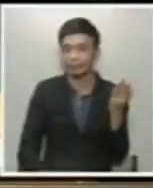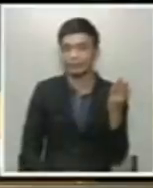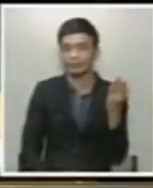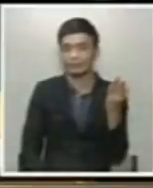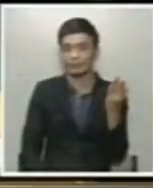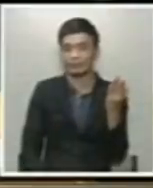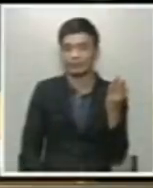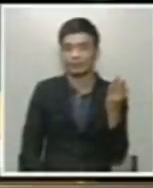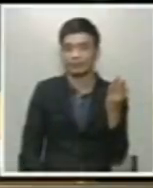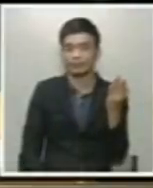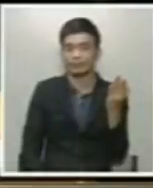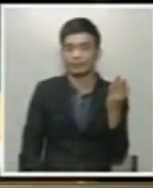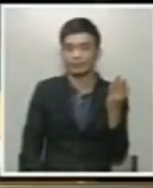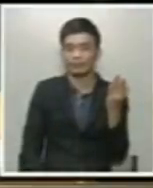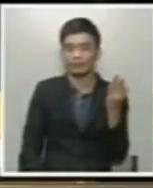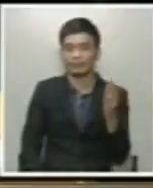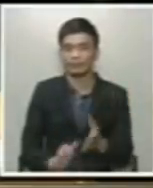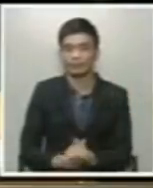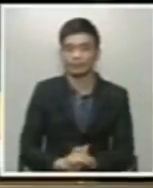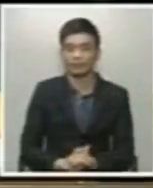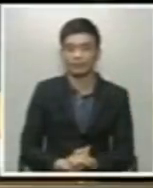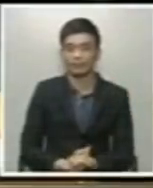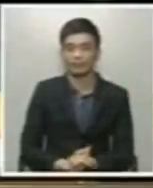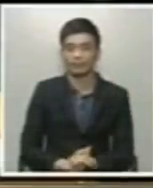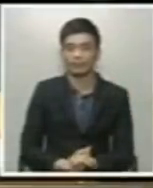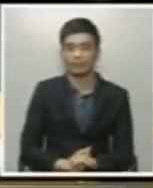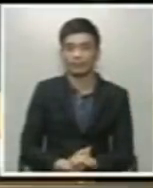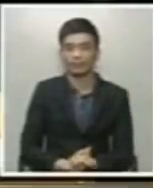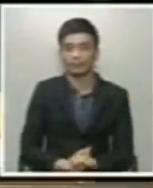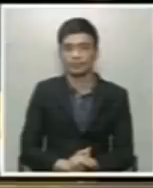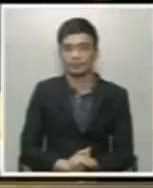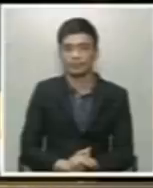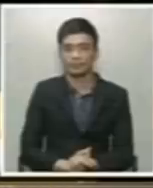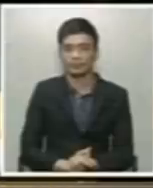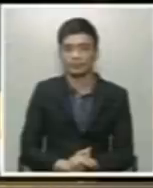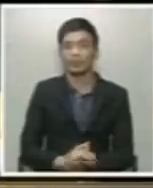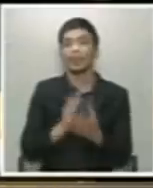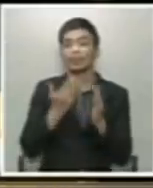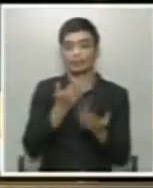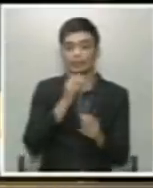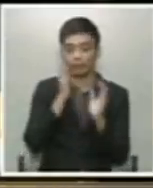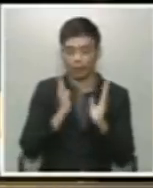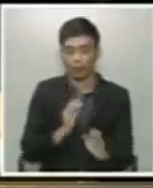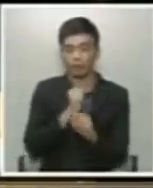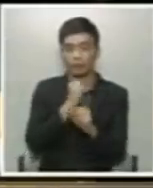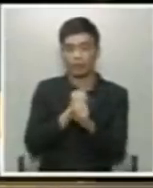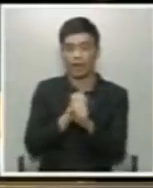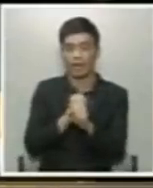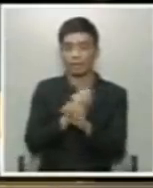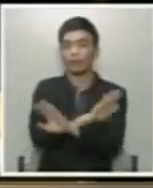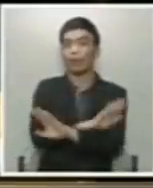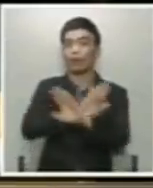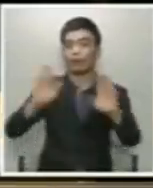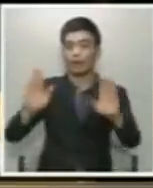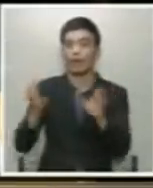ทางการเลิกจ้างนั้น โรงงานตอนนี้